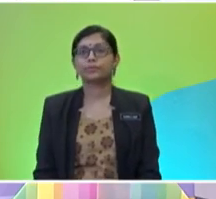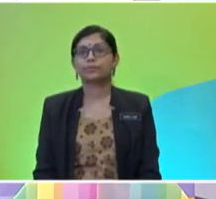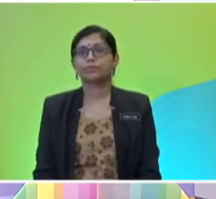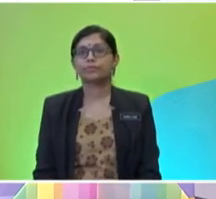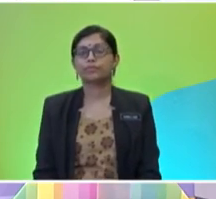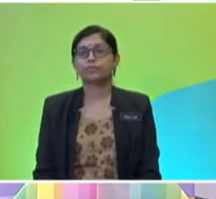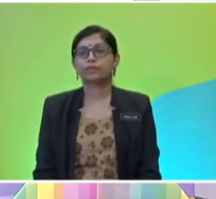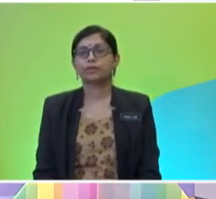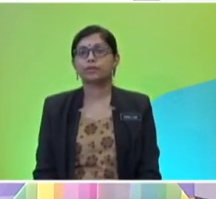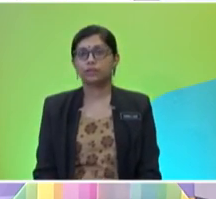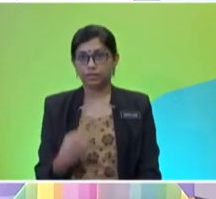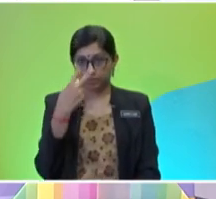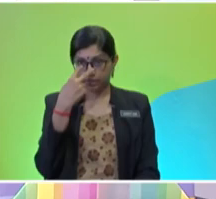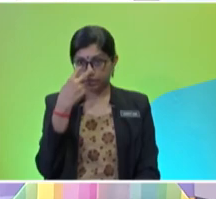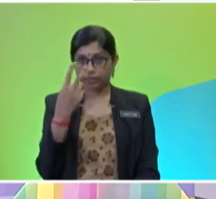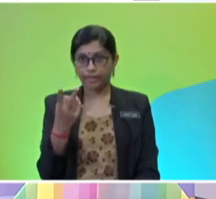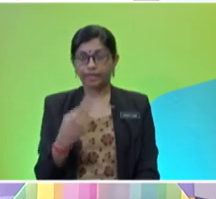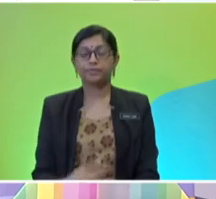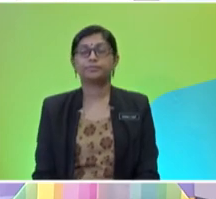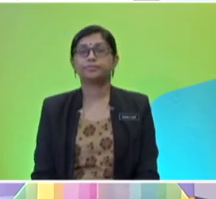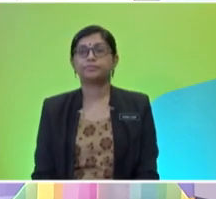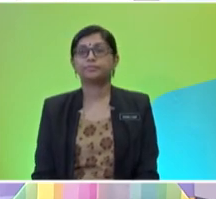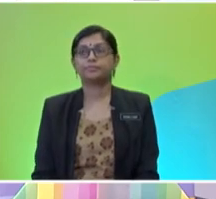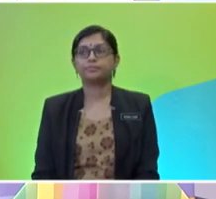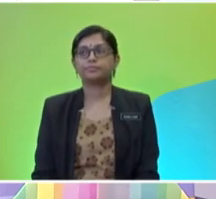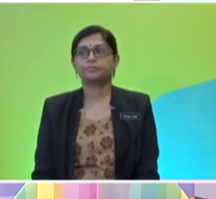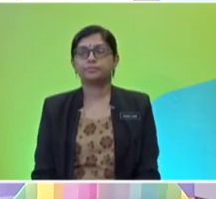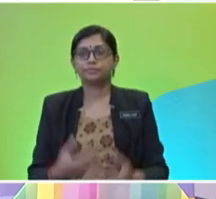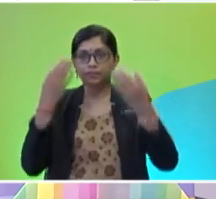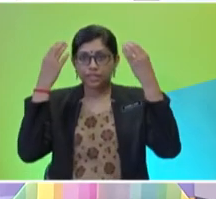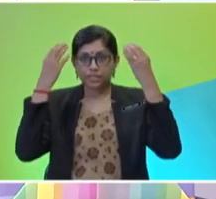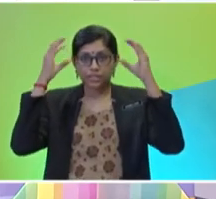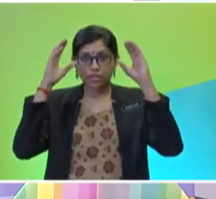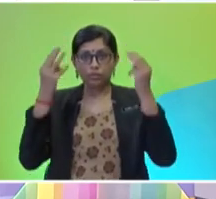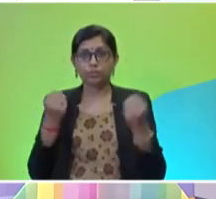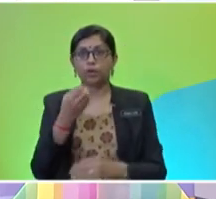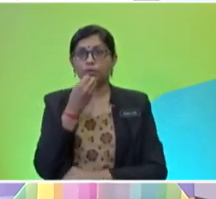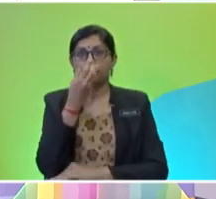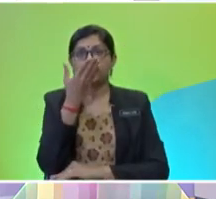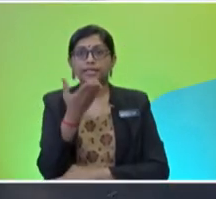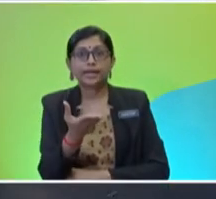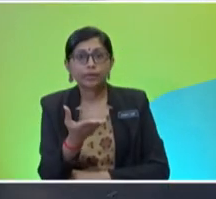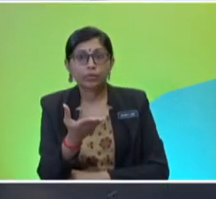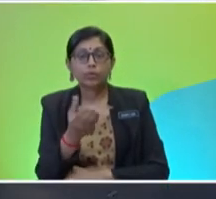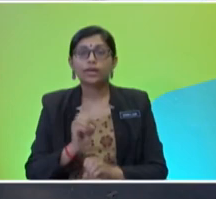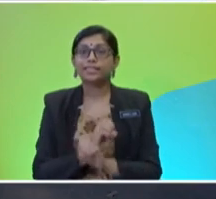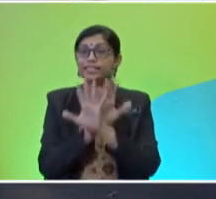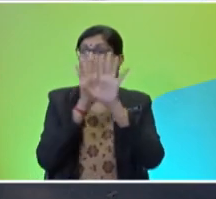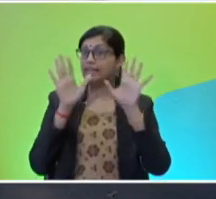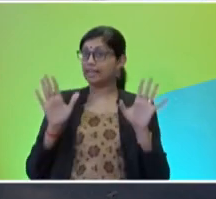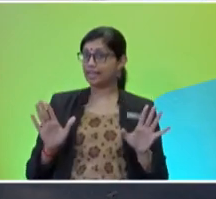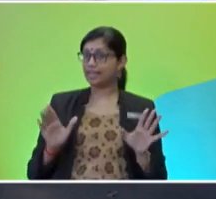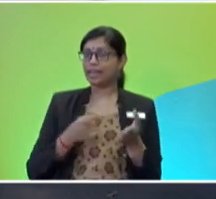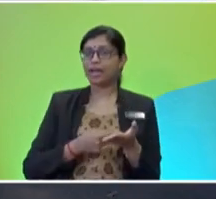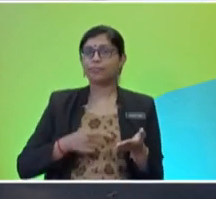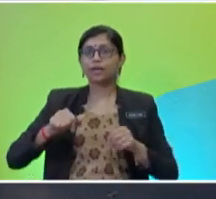cikgu bukan nak ajar jugalah, tapi cikgu nak bagi tahu. Nak bagi tahu, nak terangkan